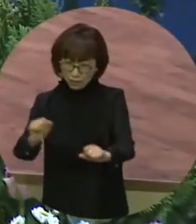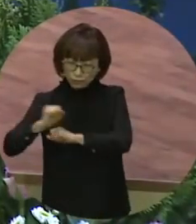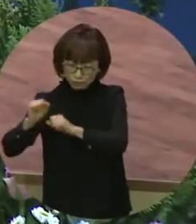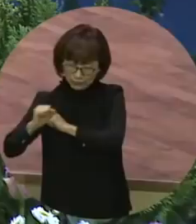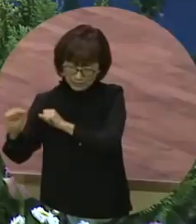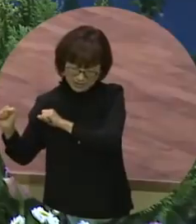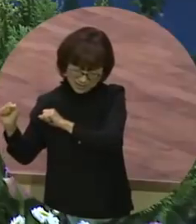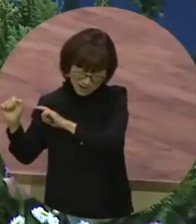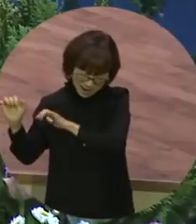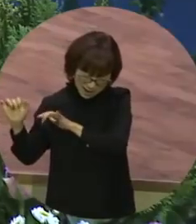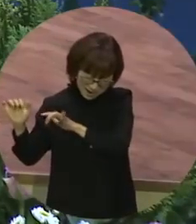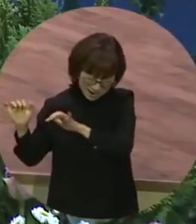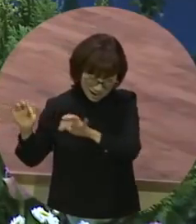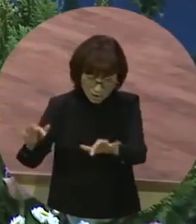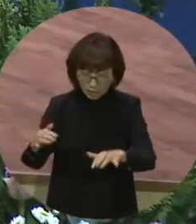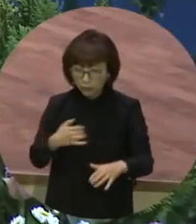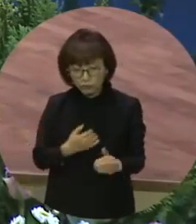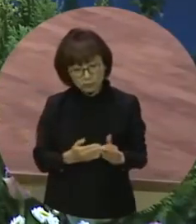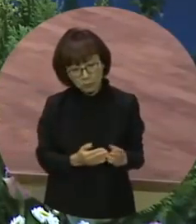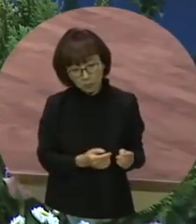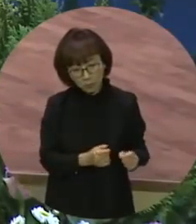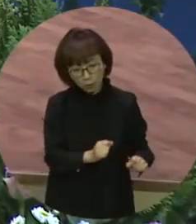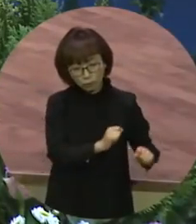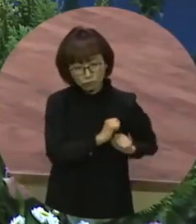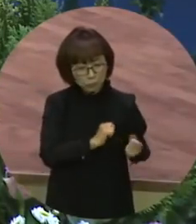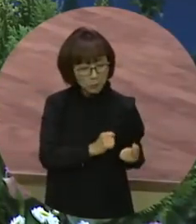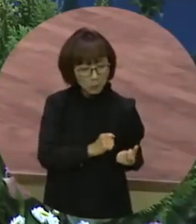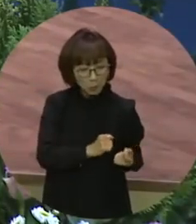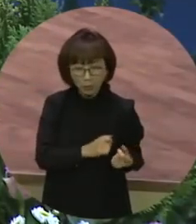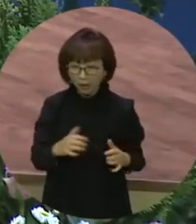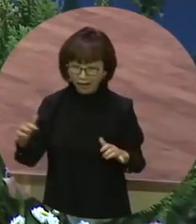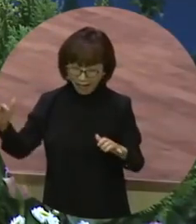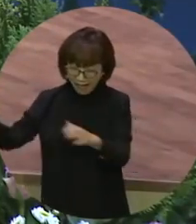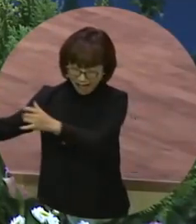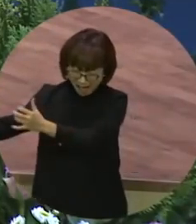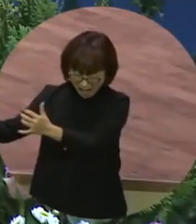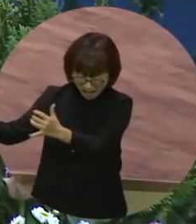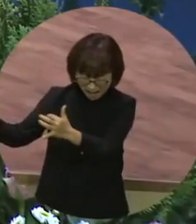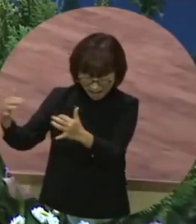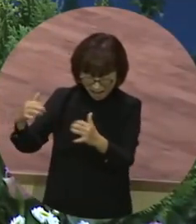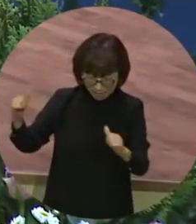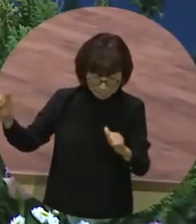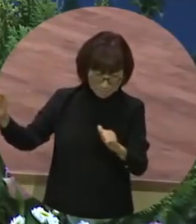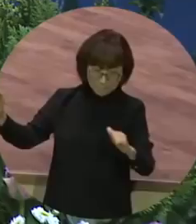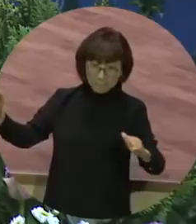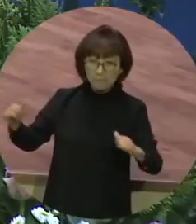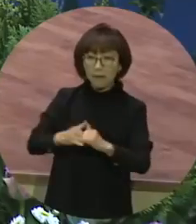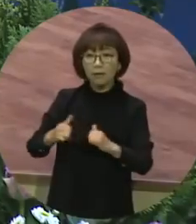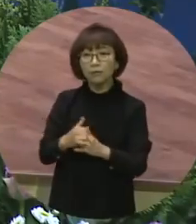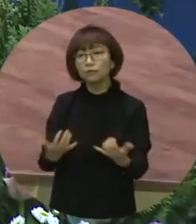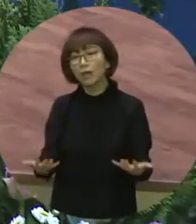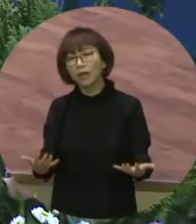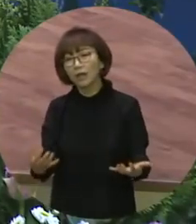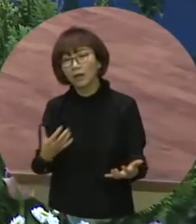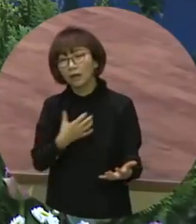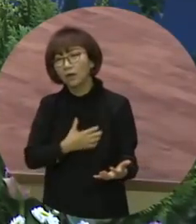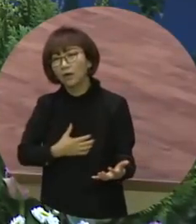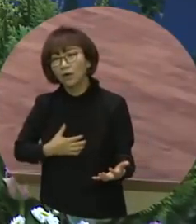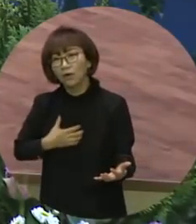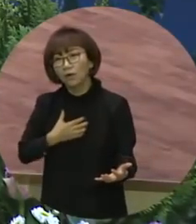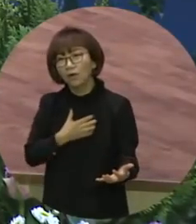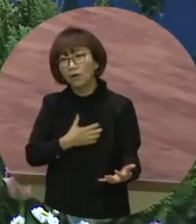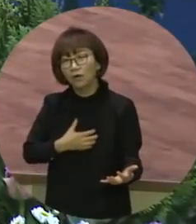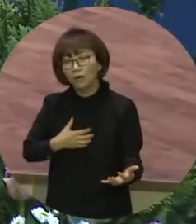지금. 치러 갈 때는 어떻게 가고, 지금은 이렇게 두려워합니까? 처음부터 아니었는데.